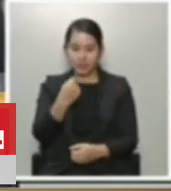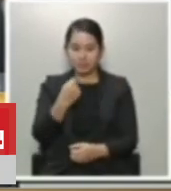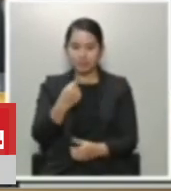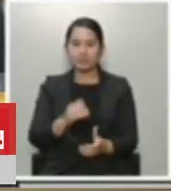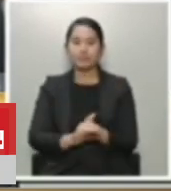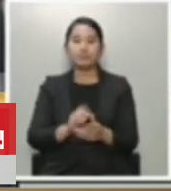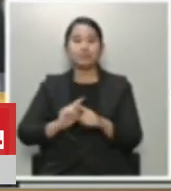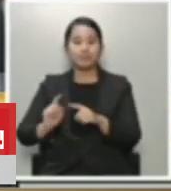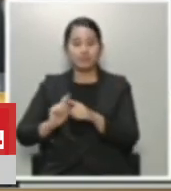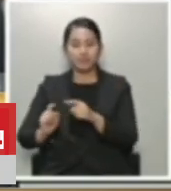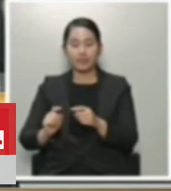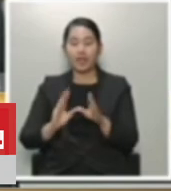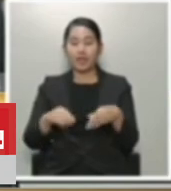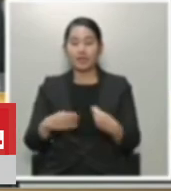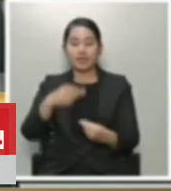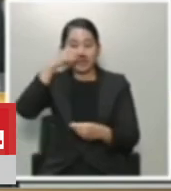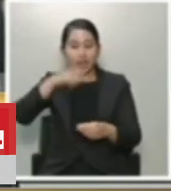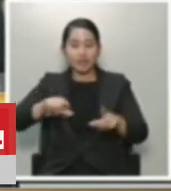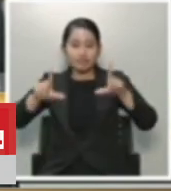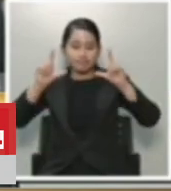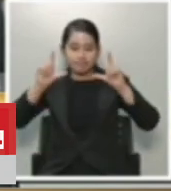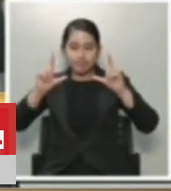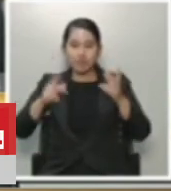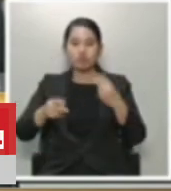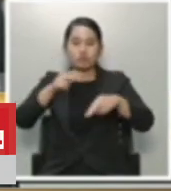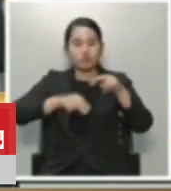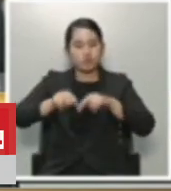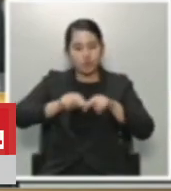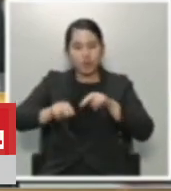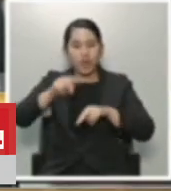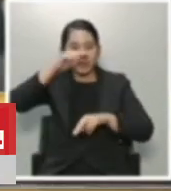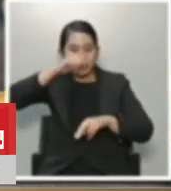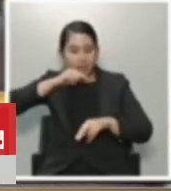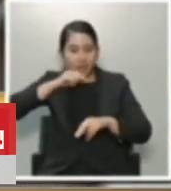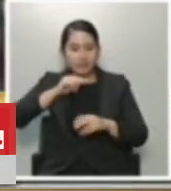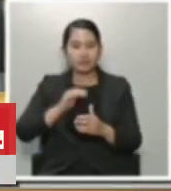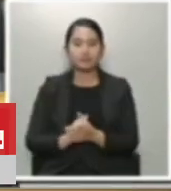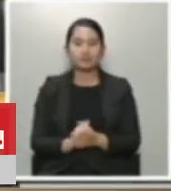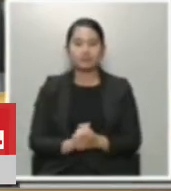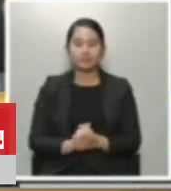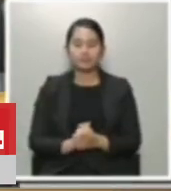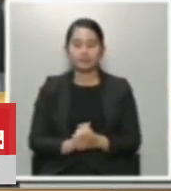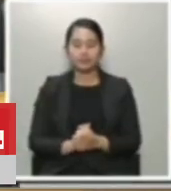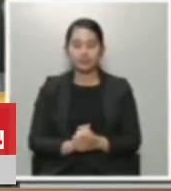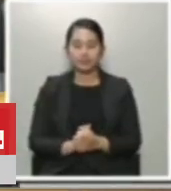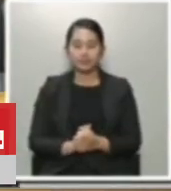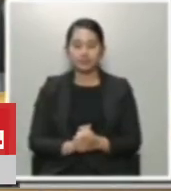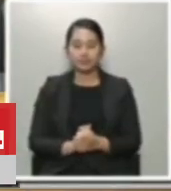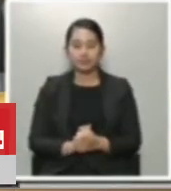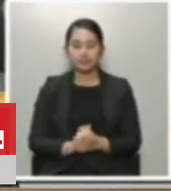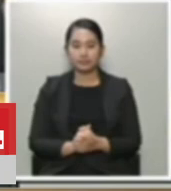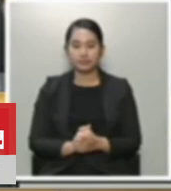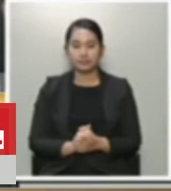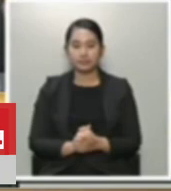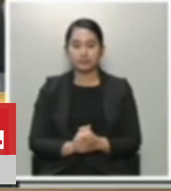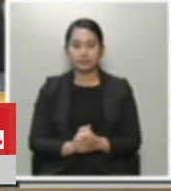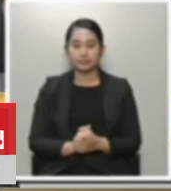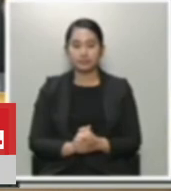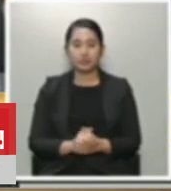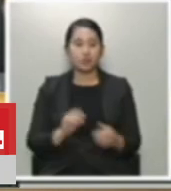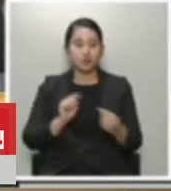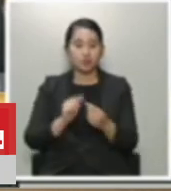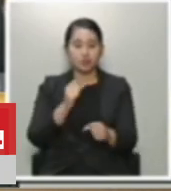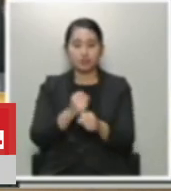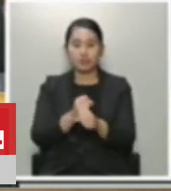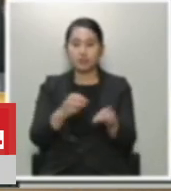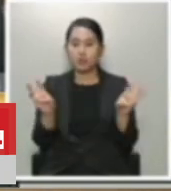มานะครับเพื่อที่จะได้นะครับดูแลนะครับประเทศของเรานะครับให้เกิดการนะครับไม่ให้เกิดการว่างงานต่อ